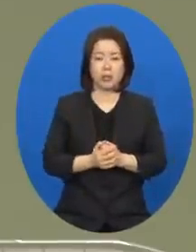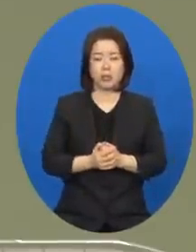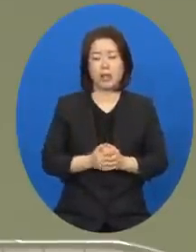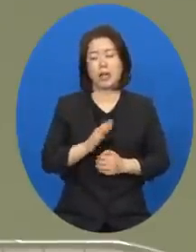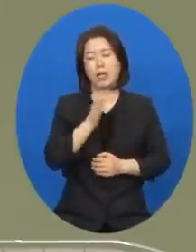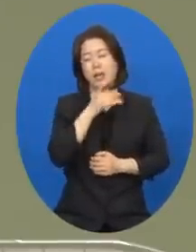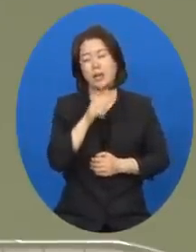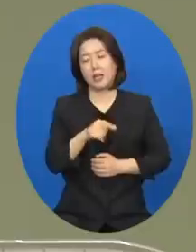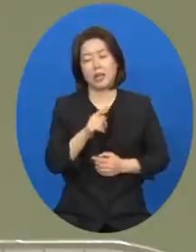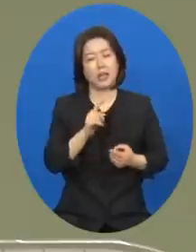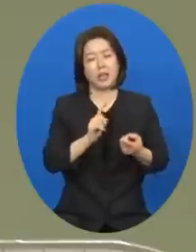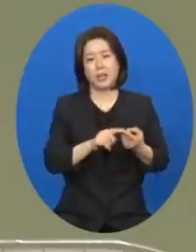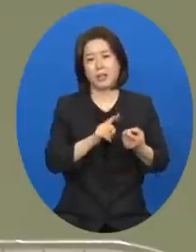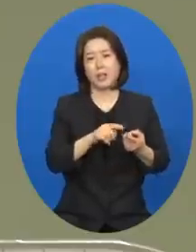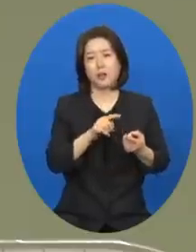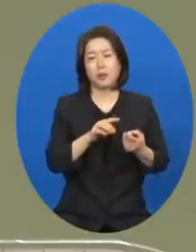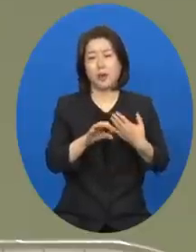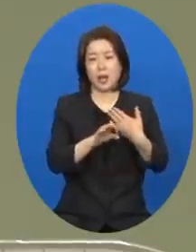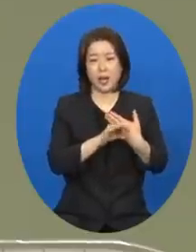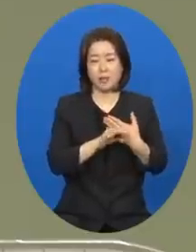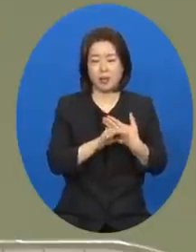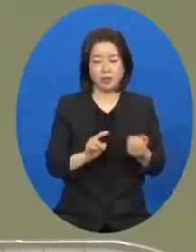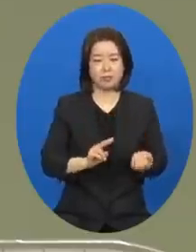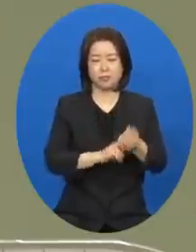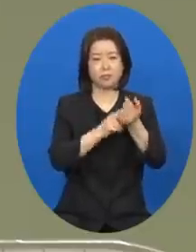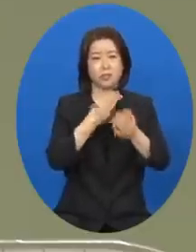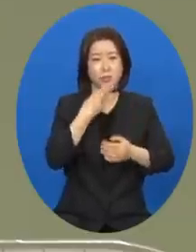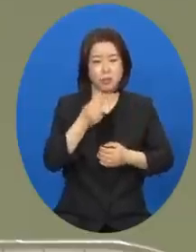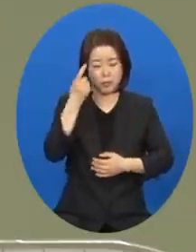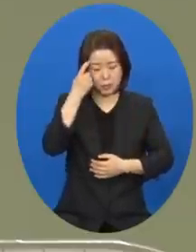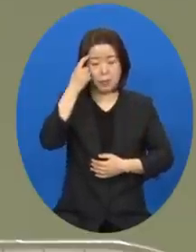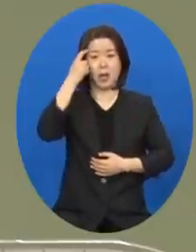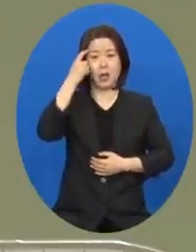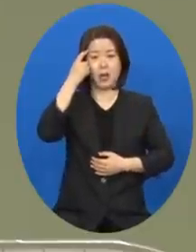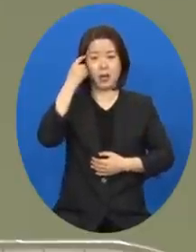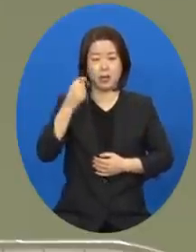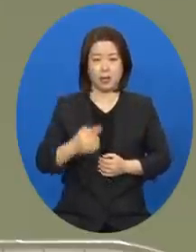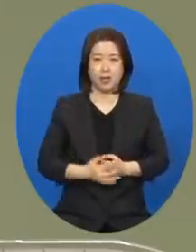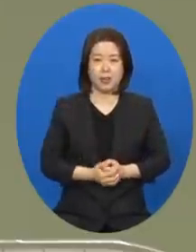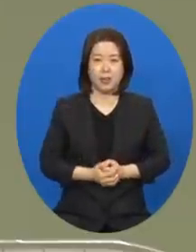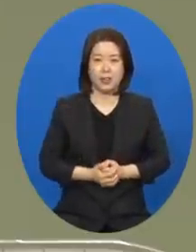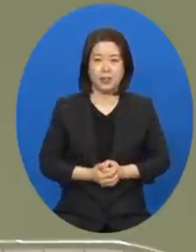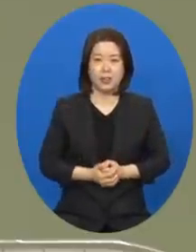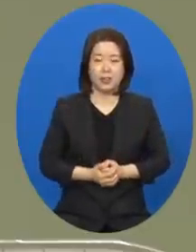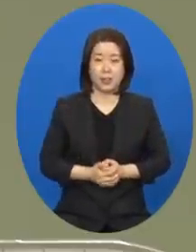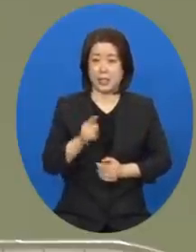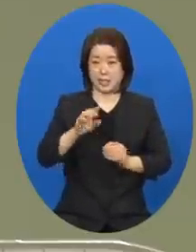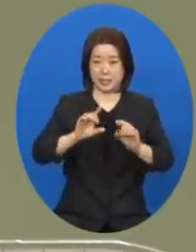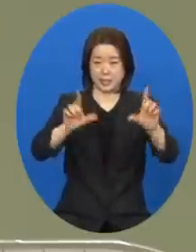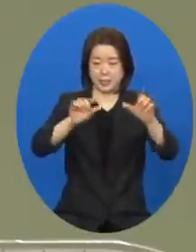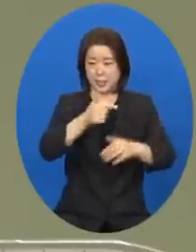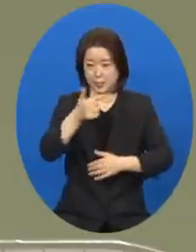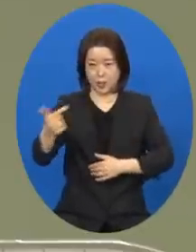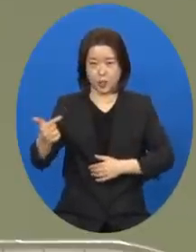역사가 일어나겠나? 그런 생각이 벌떡 들더래요. 그래서 그날